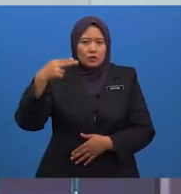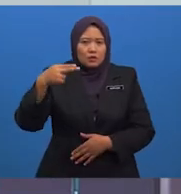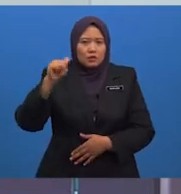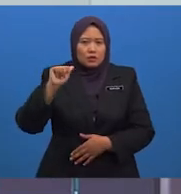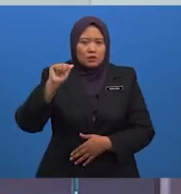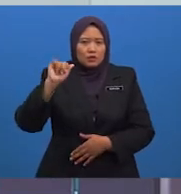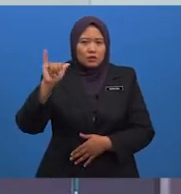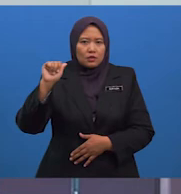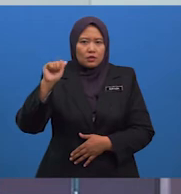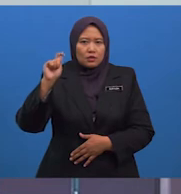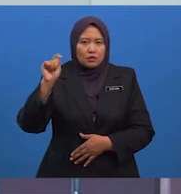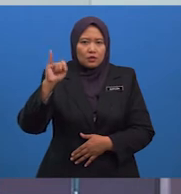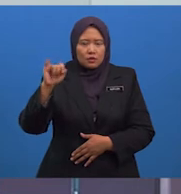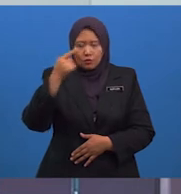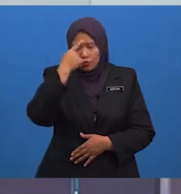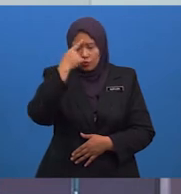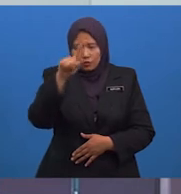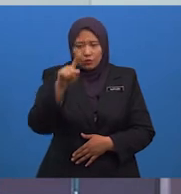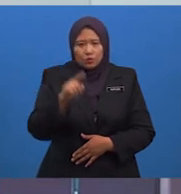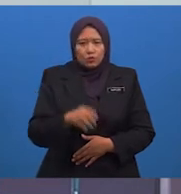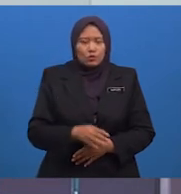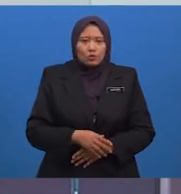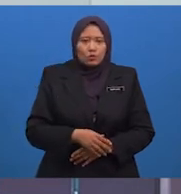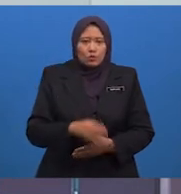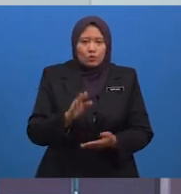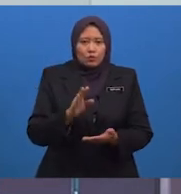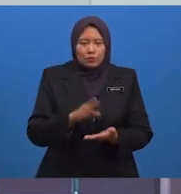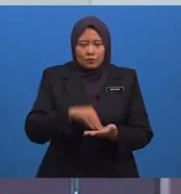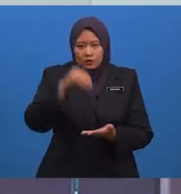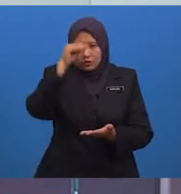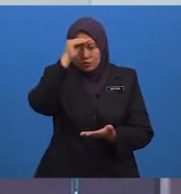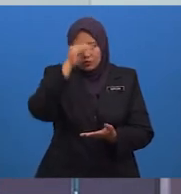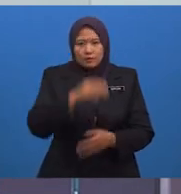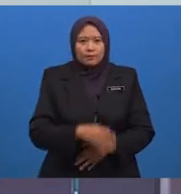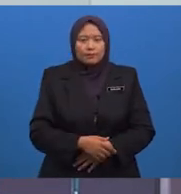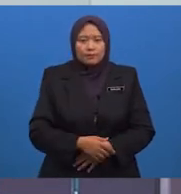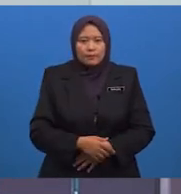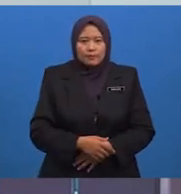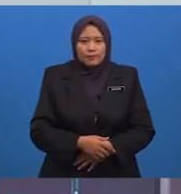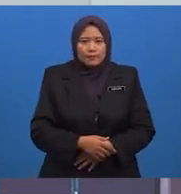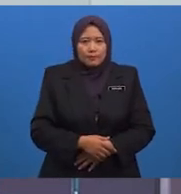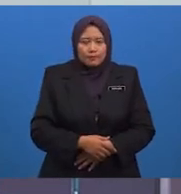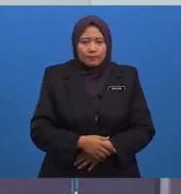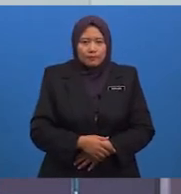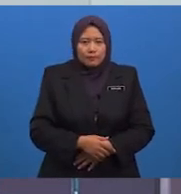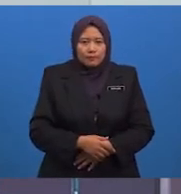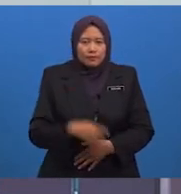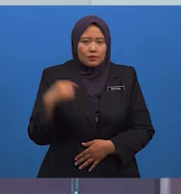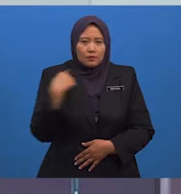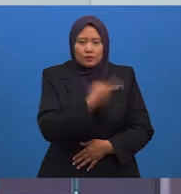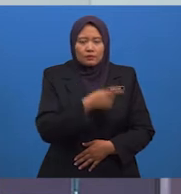erti persahabatan, sifat saling menasihati antara satu sama lain